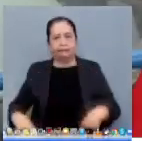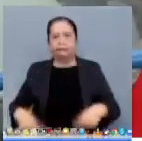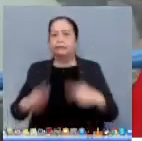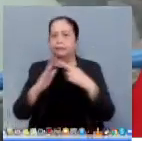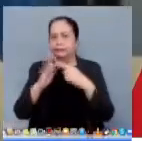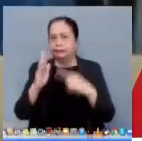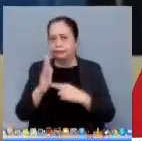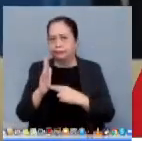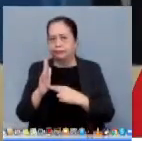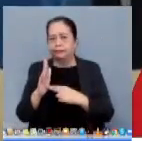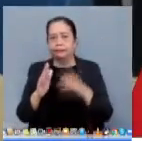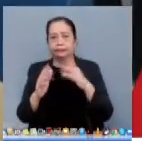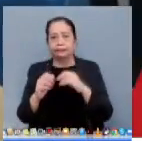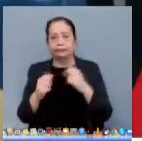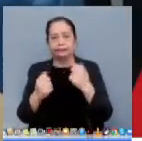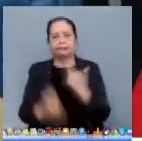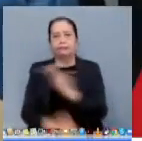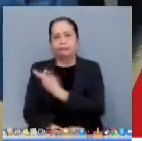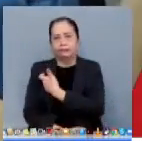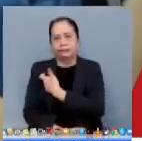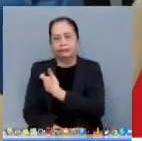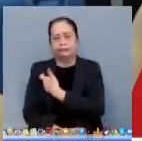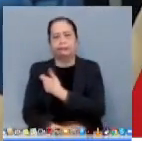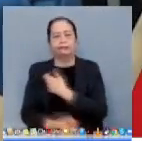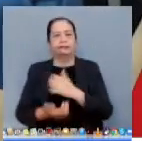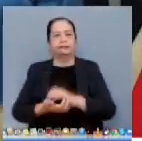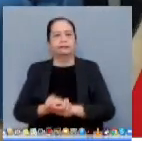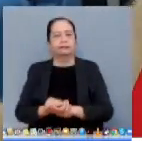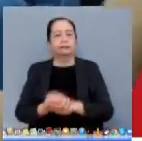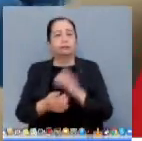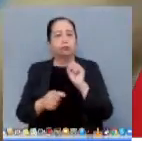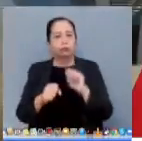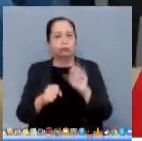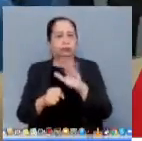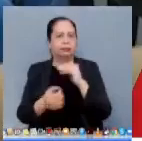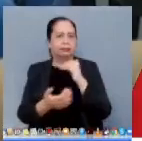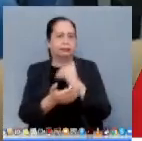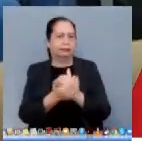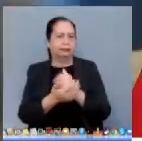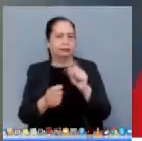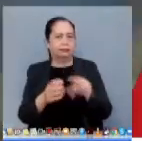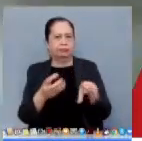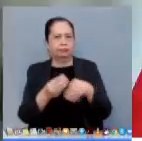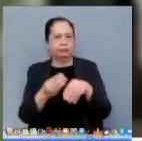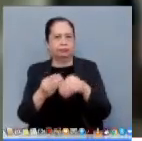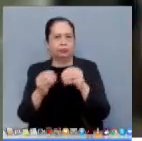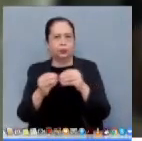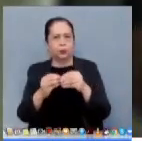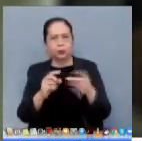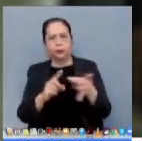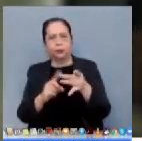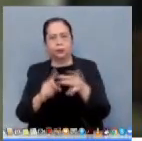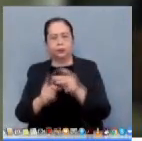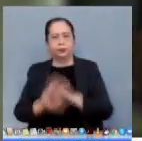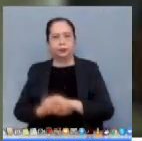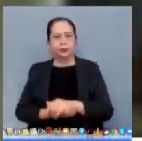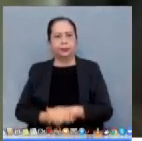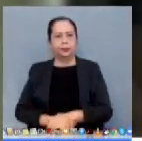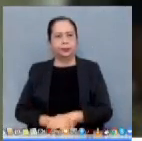at magpabakuna kontra COVID-19 para maiwasan ang pagdami pa ng kaso.